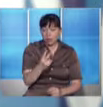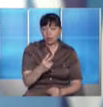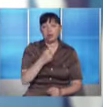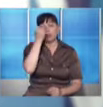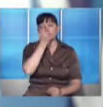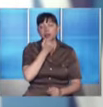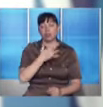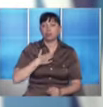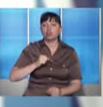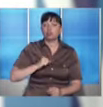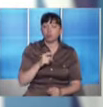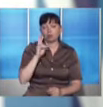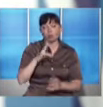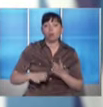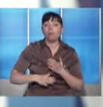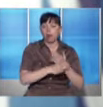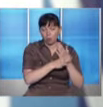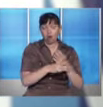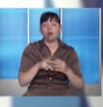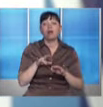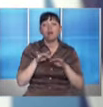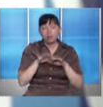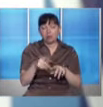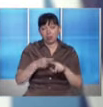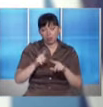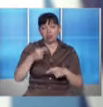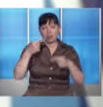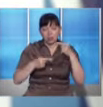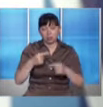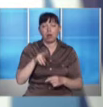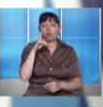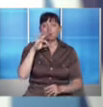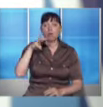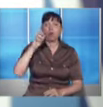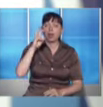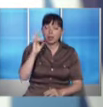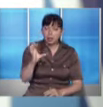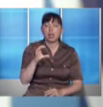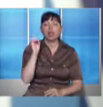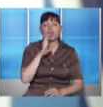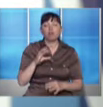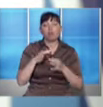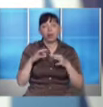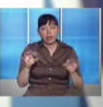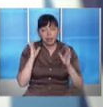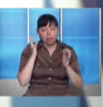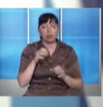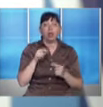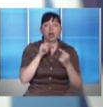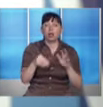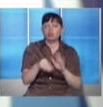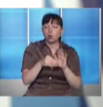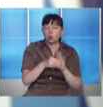mulțumim colegilor care au pus umărul la desfășurarea acestor dezbateri, mulțumim Promolex, mulțumim Europa Liberă, mulțumim